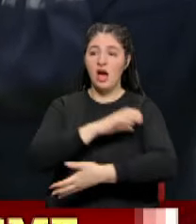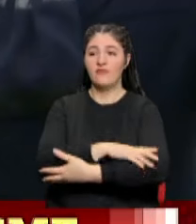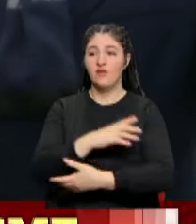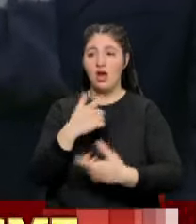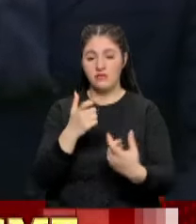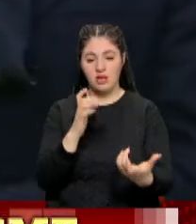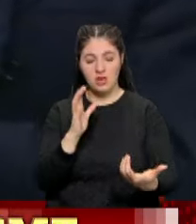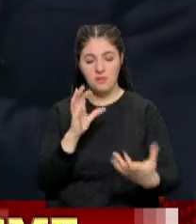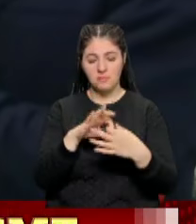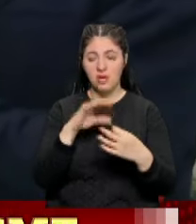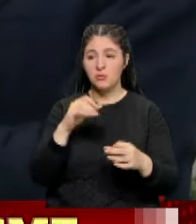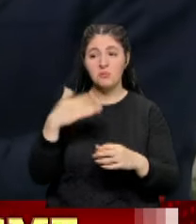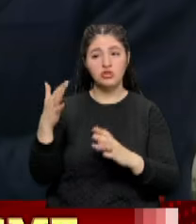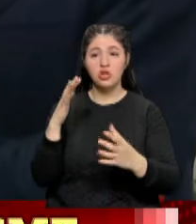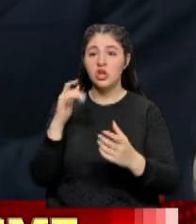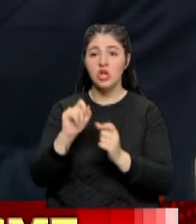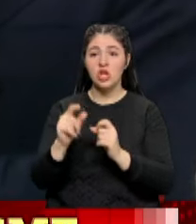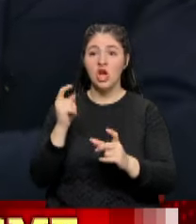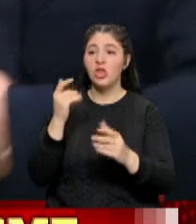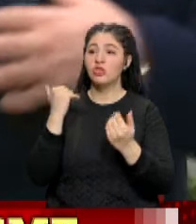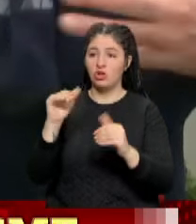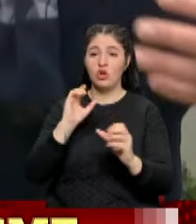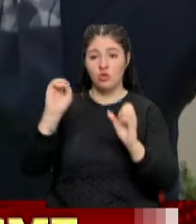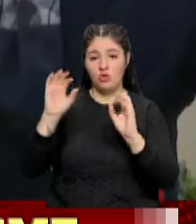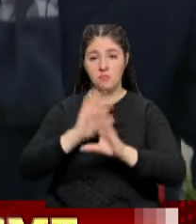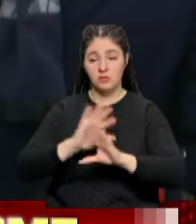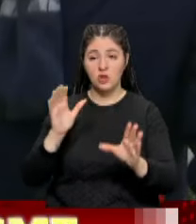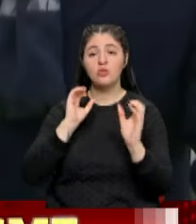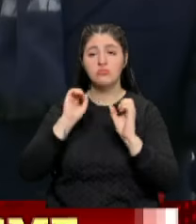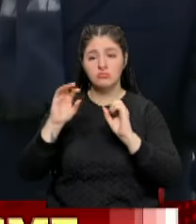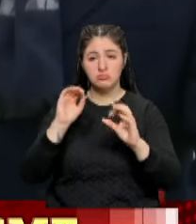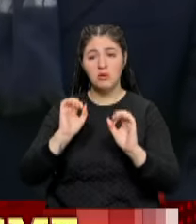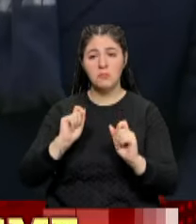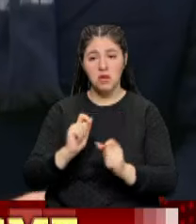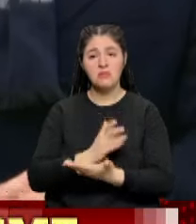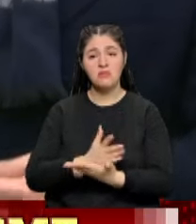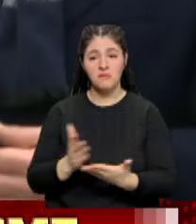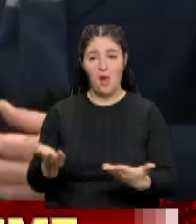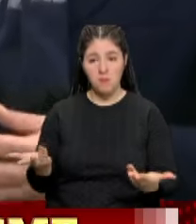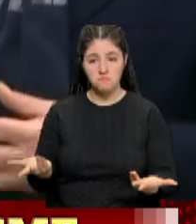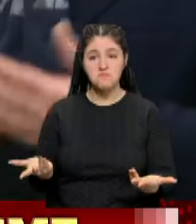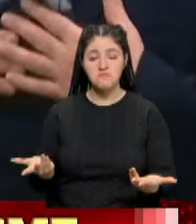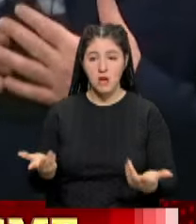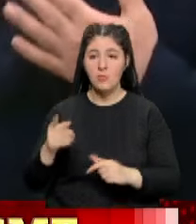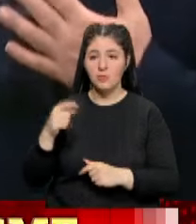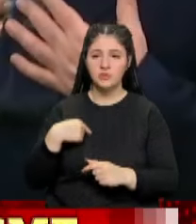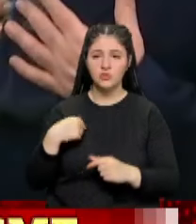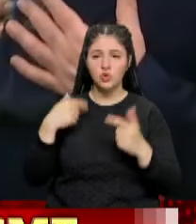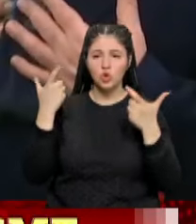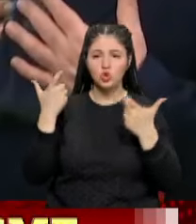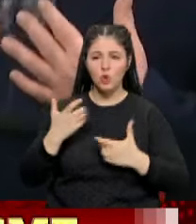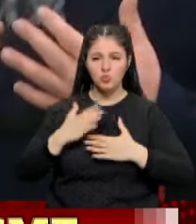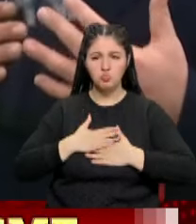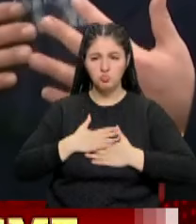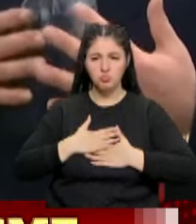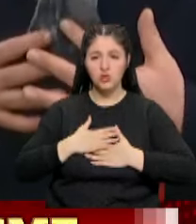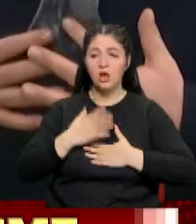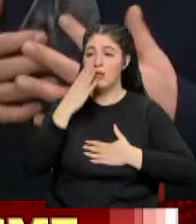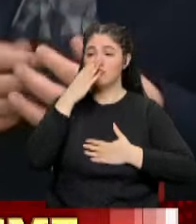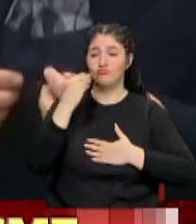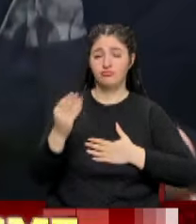Hatay'la birleştirdi. Başka illere de desteklerimizi gönderdik. Göndermeye devam ediyoruz. Yani bu bizim sorumluluğumuz, bakın